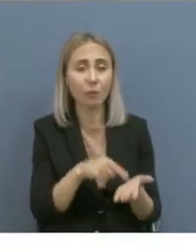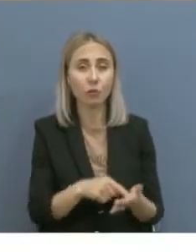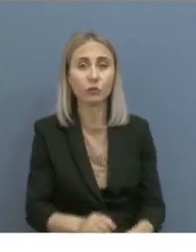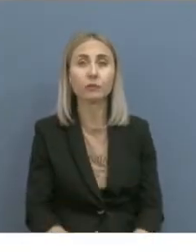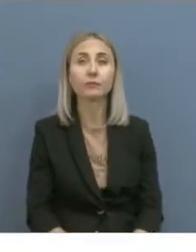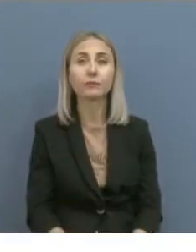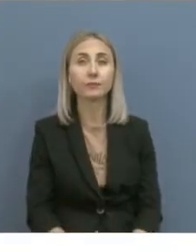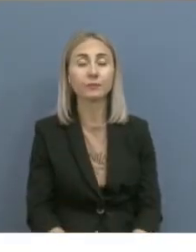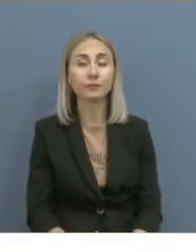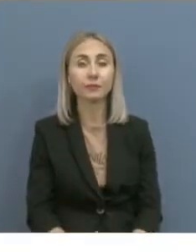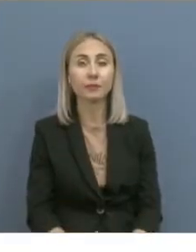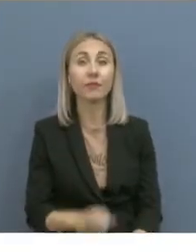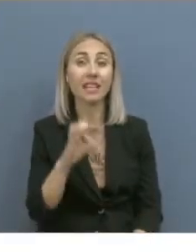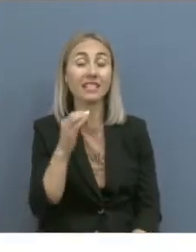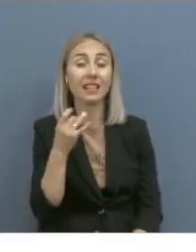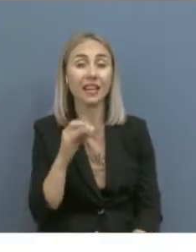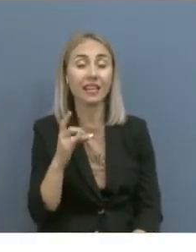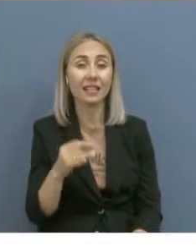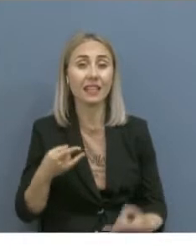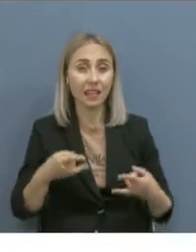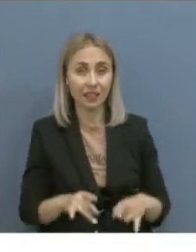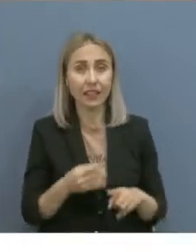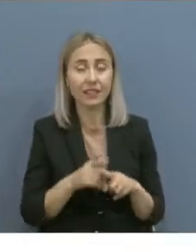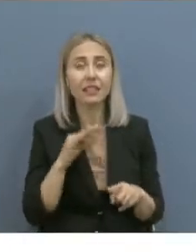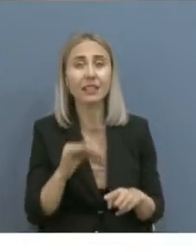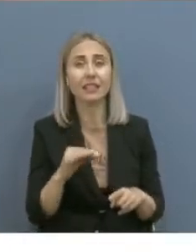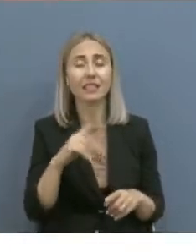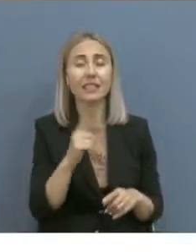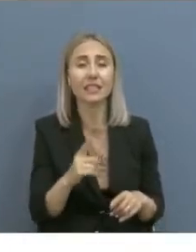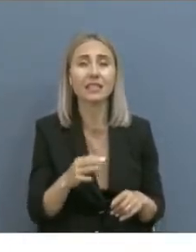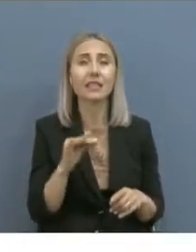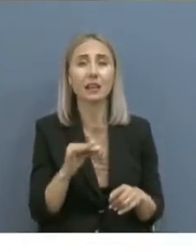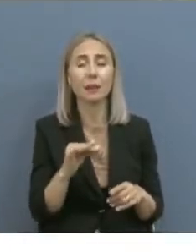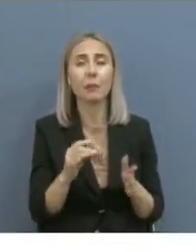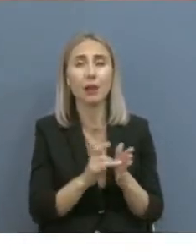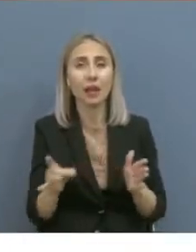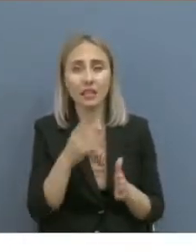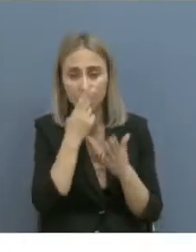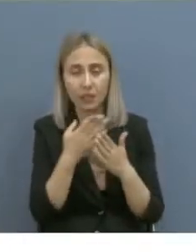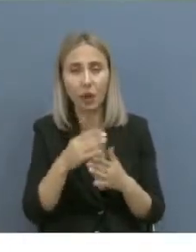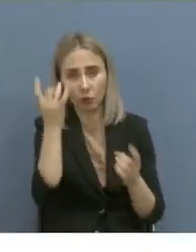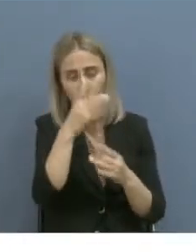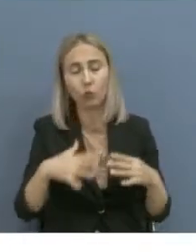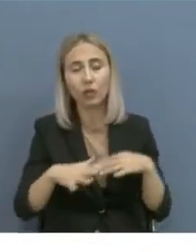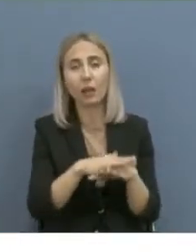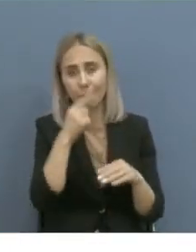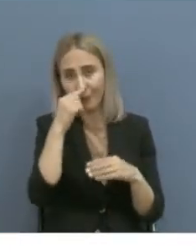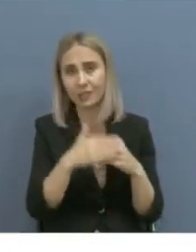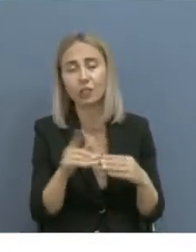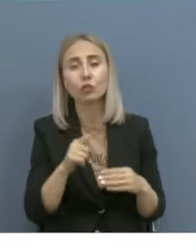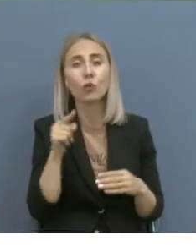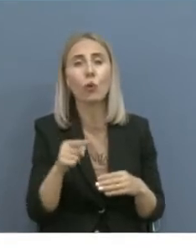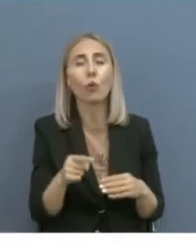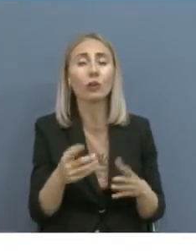Сергей Нестер Зеренді ауданының тумасы. Қазақ ауылының баласы құлағына ұлттық әуендер сіңіріп өскен. Күй тыңдаса делебесі қозып, айтыс